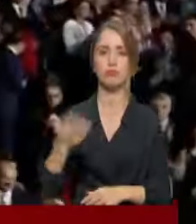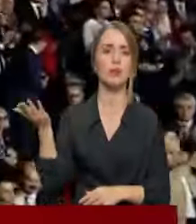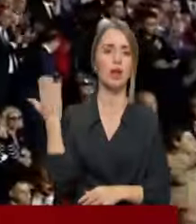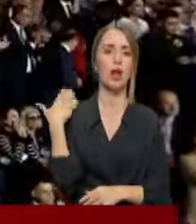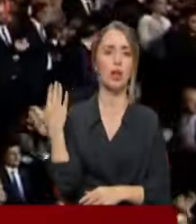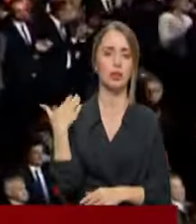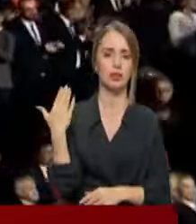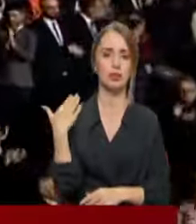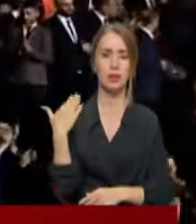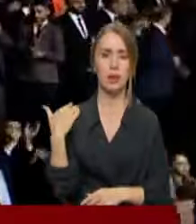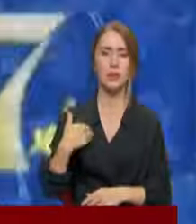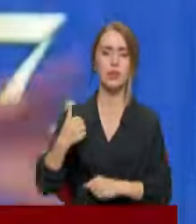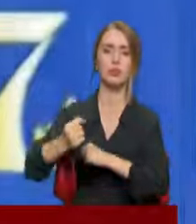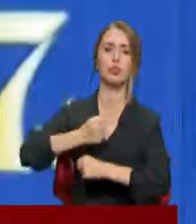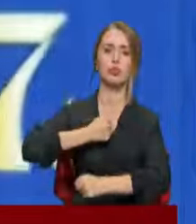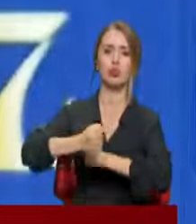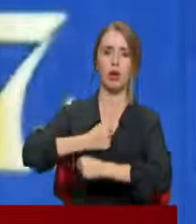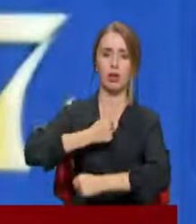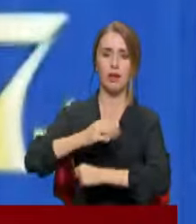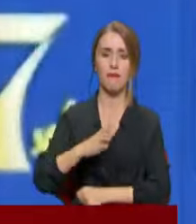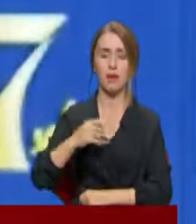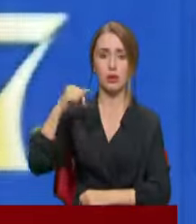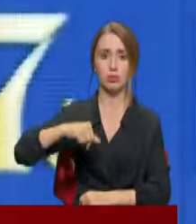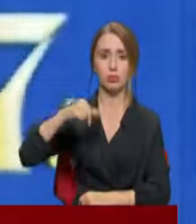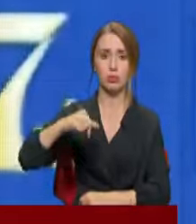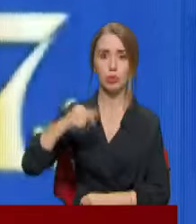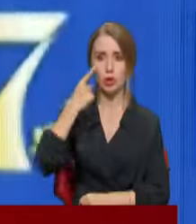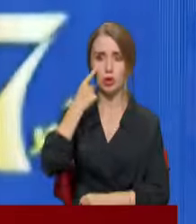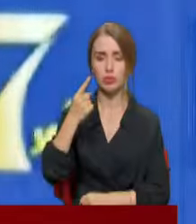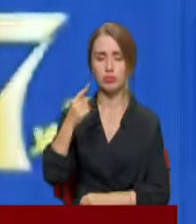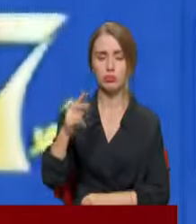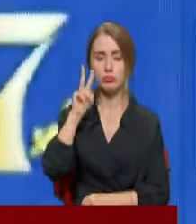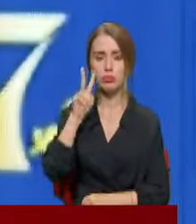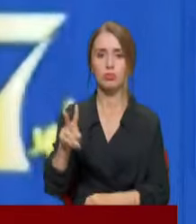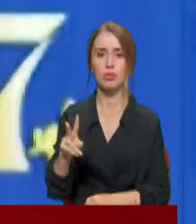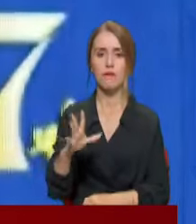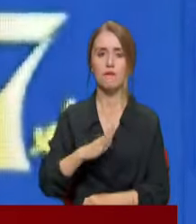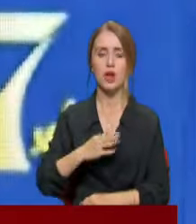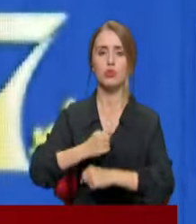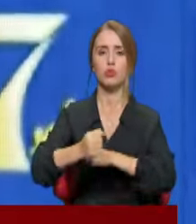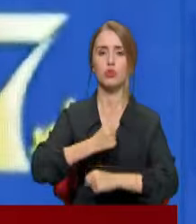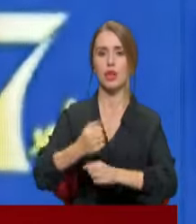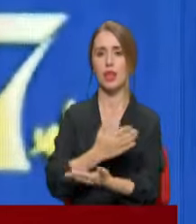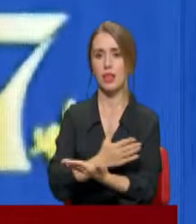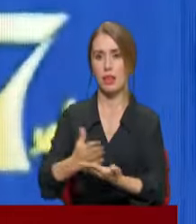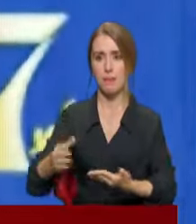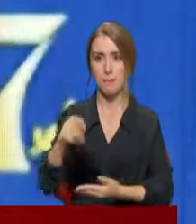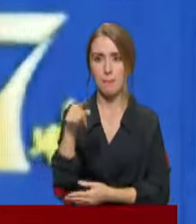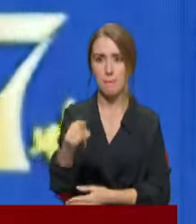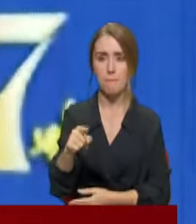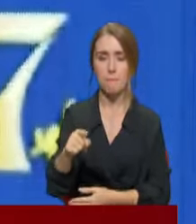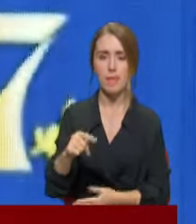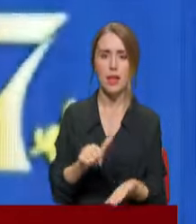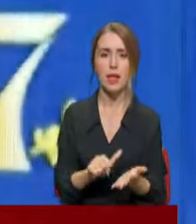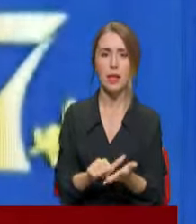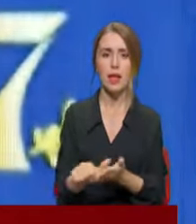Mazimizle mücadele geçmişimiz bugünümüze kefildir. İcapsız milliyetçiliği